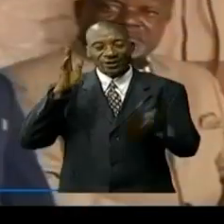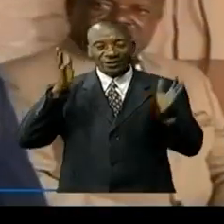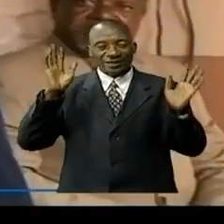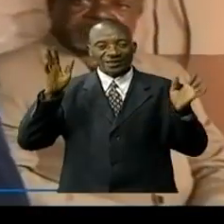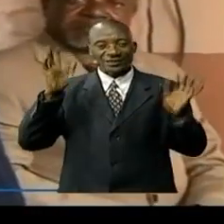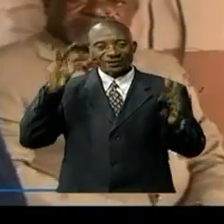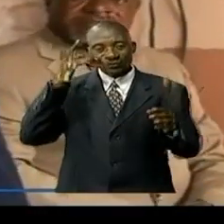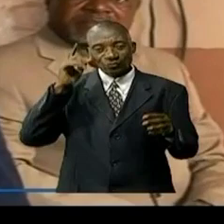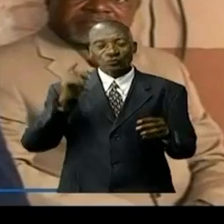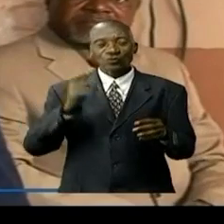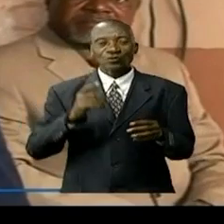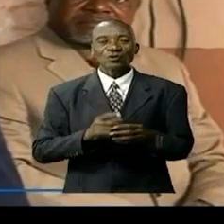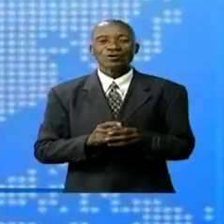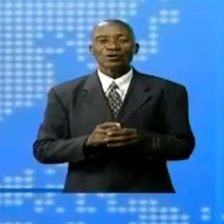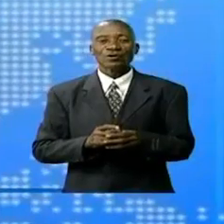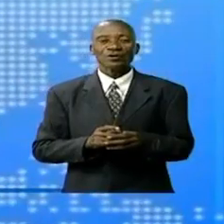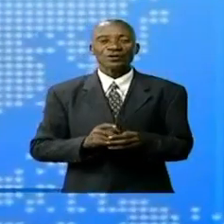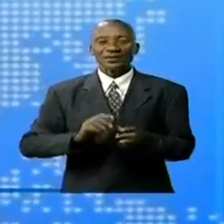femmes.